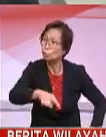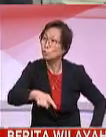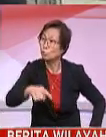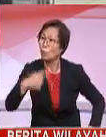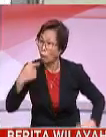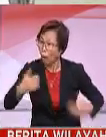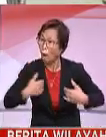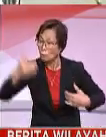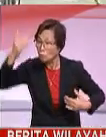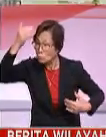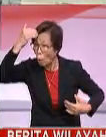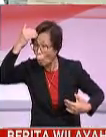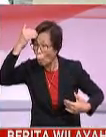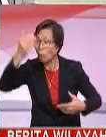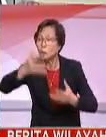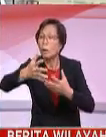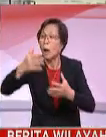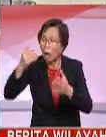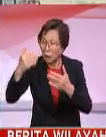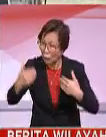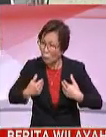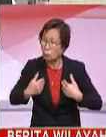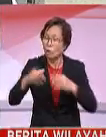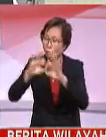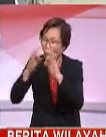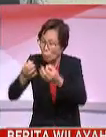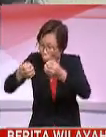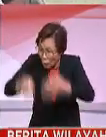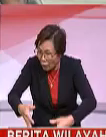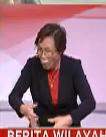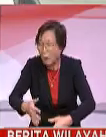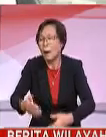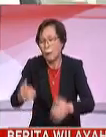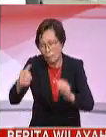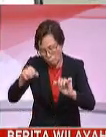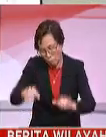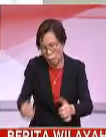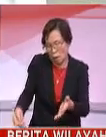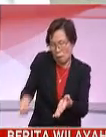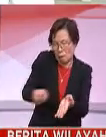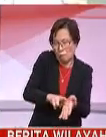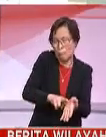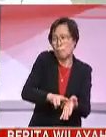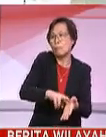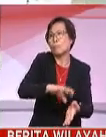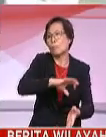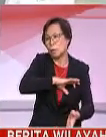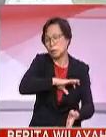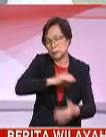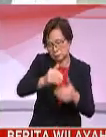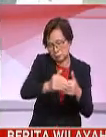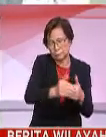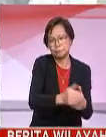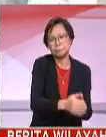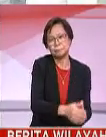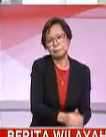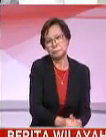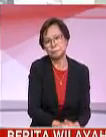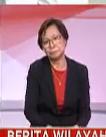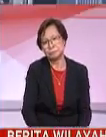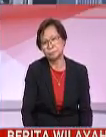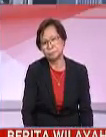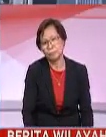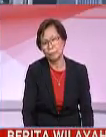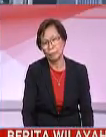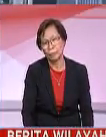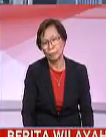mempunyai maklumat atau kehilangan ahli keluarga supaya dapat membuat laporan di balai polis berdekatan.